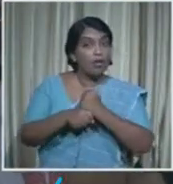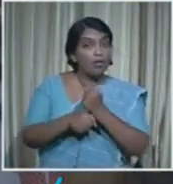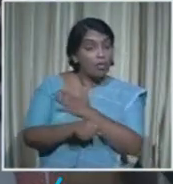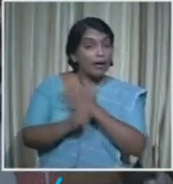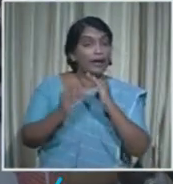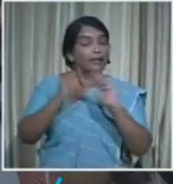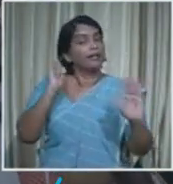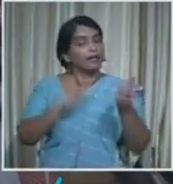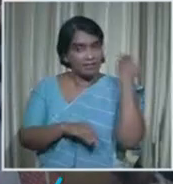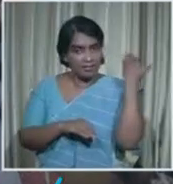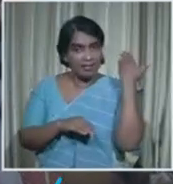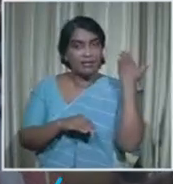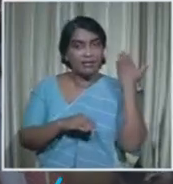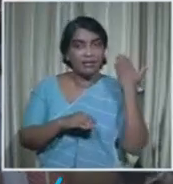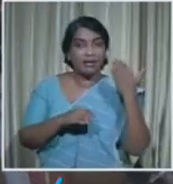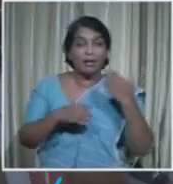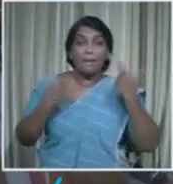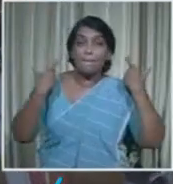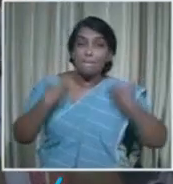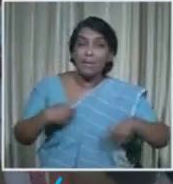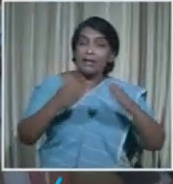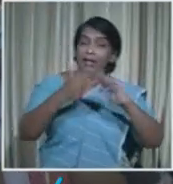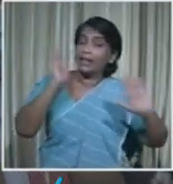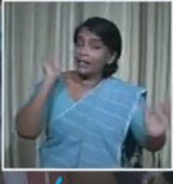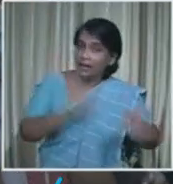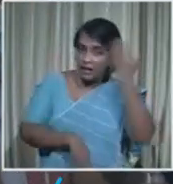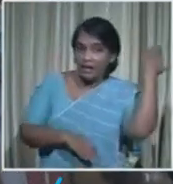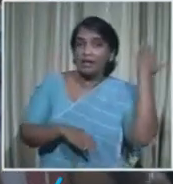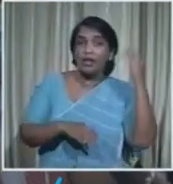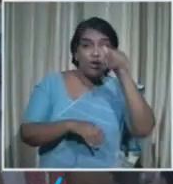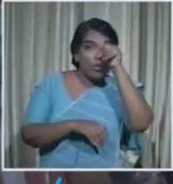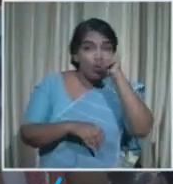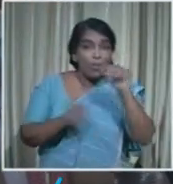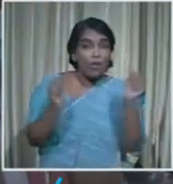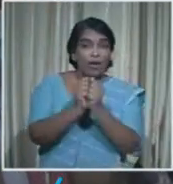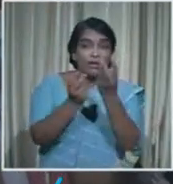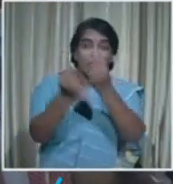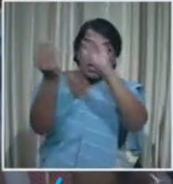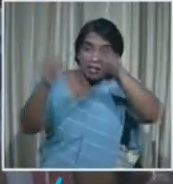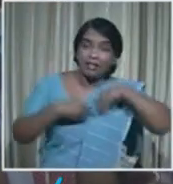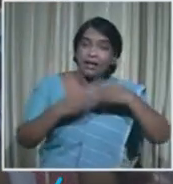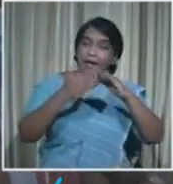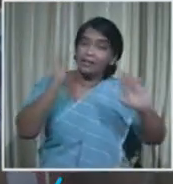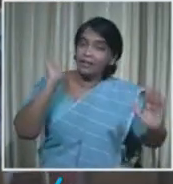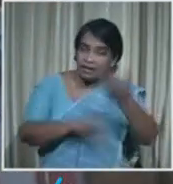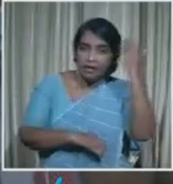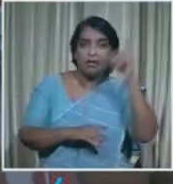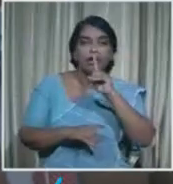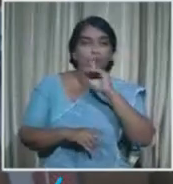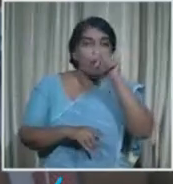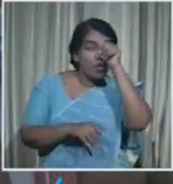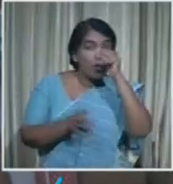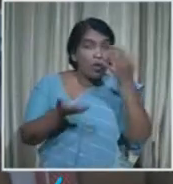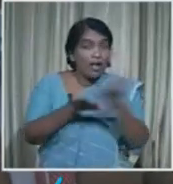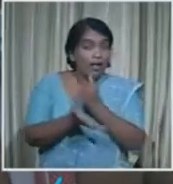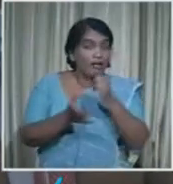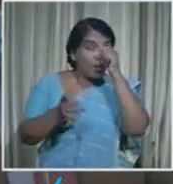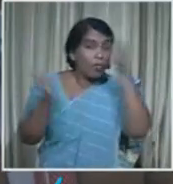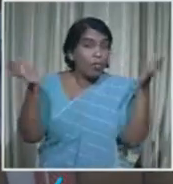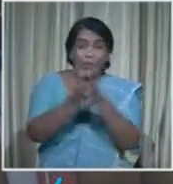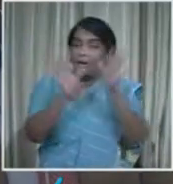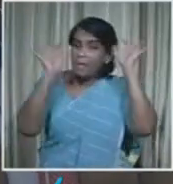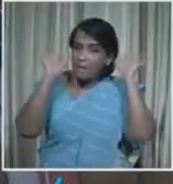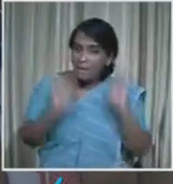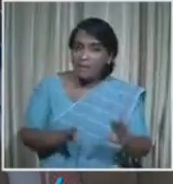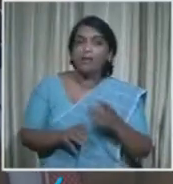කියලා. යන්න රාජපක්ෂලා ගෙදර යන්න කියලා. හොරකම් කරපු සල්ලි ටික දීලා යන්න කියලා. හොරු එකතු කරගන්න නැතුව ඉන්න කියලා.